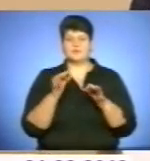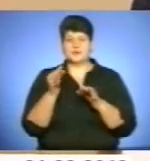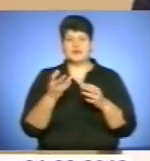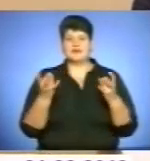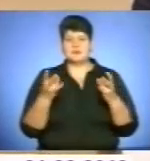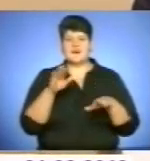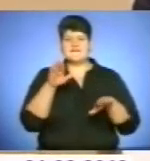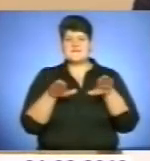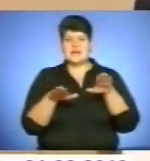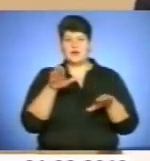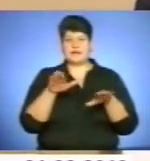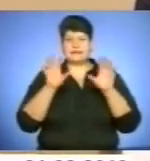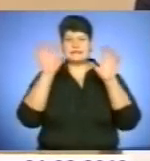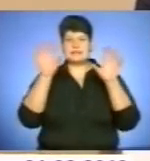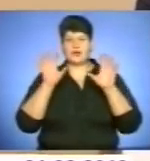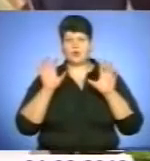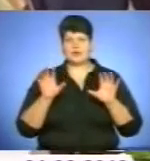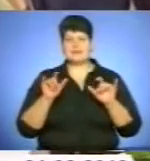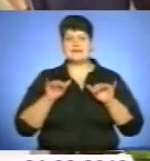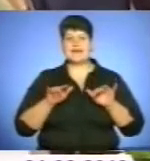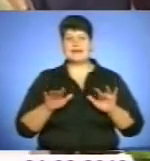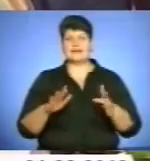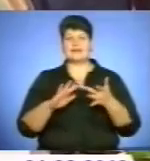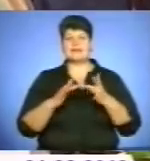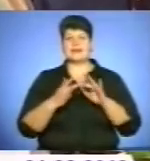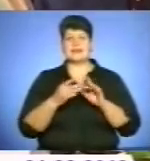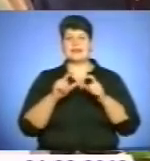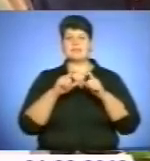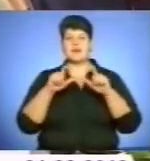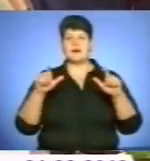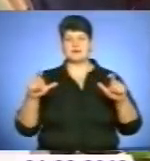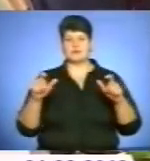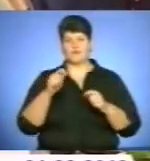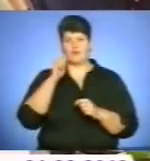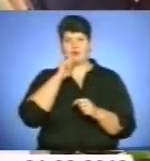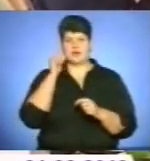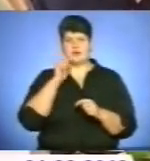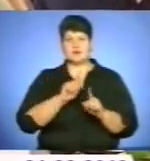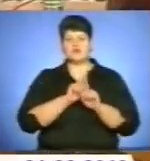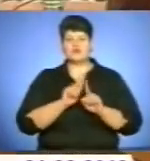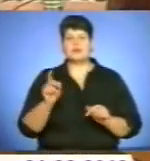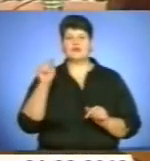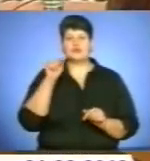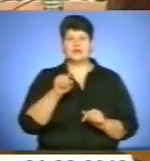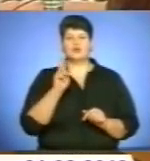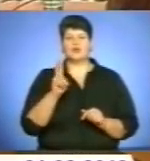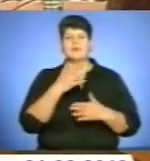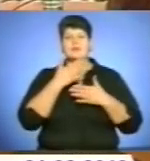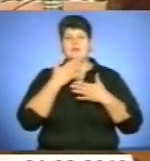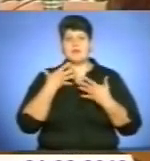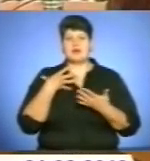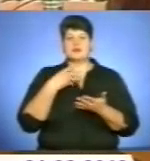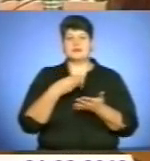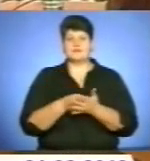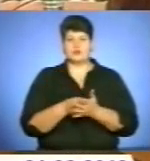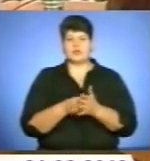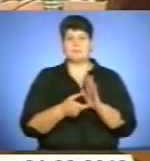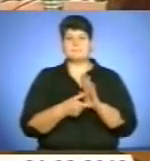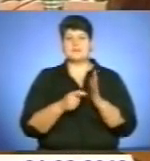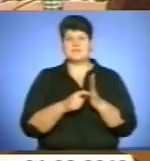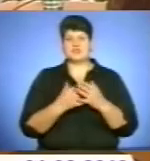врегулювати на законодавчому рівні діяльність інтернет-магазинів в Україні. Особливо тих, які не мають власних приміщень для роботи.